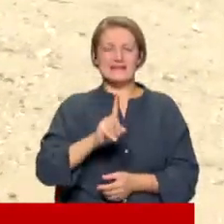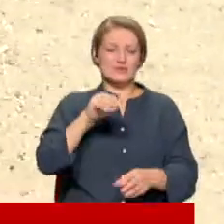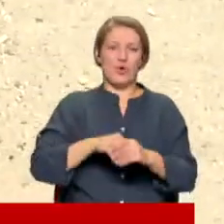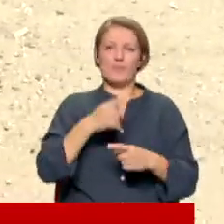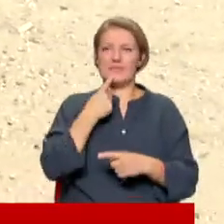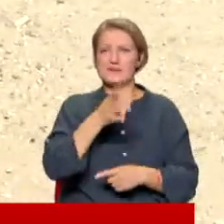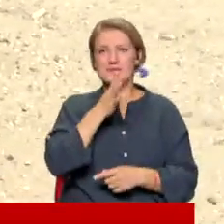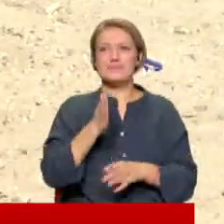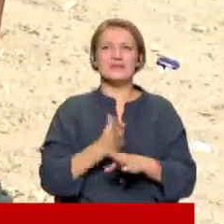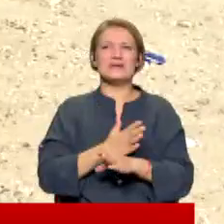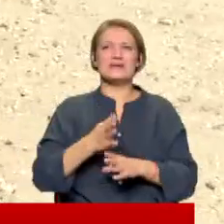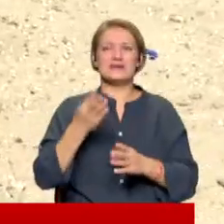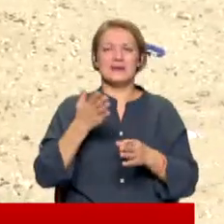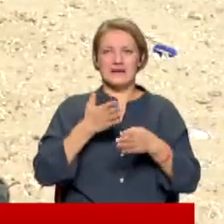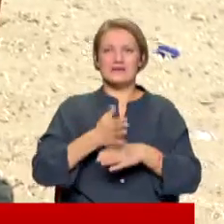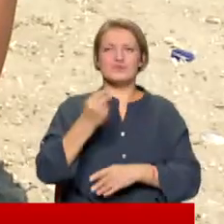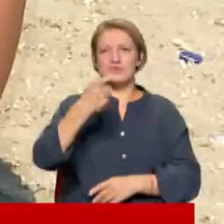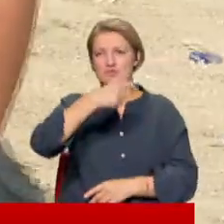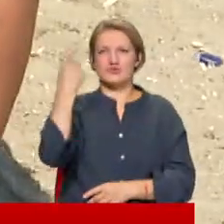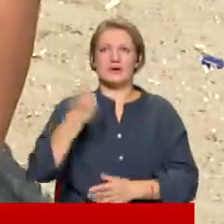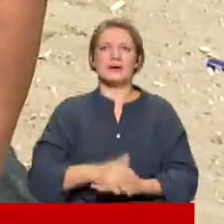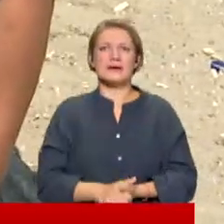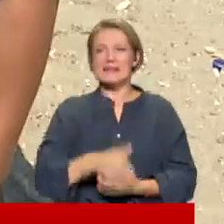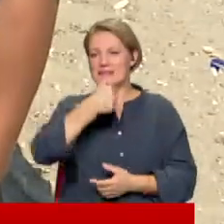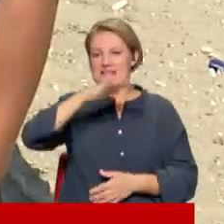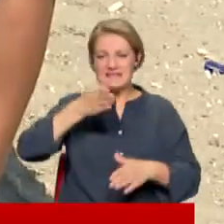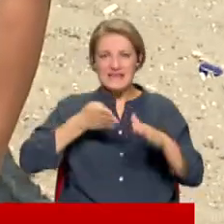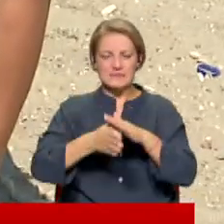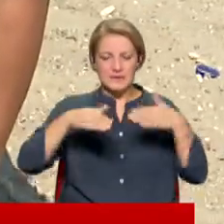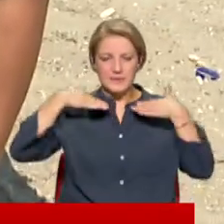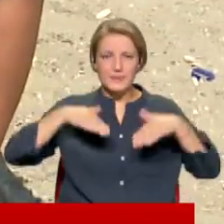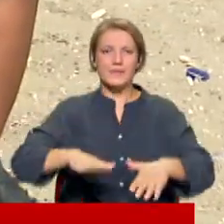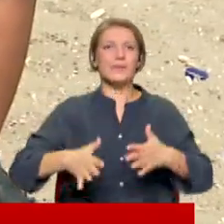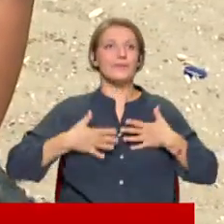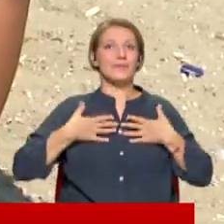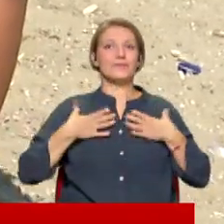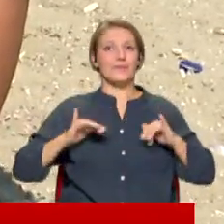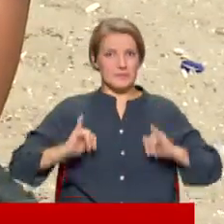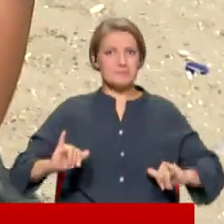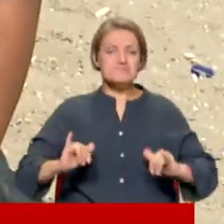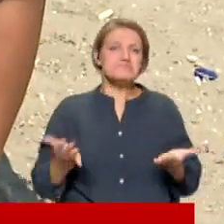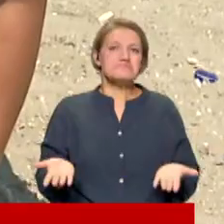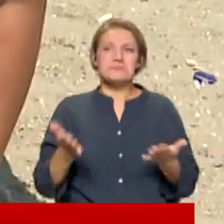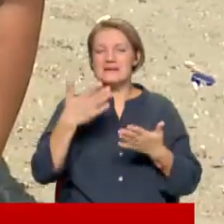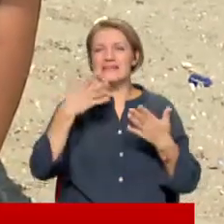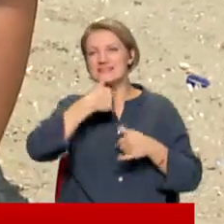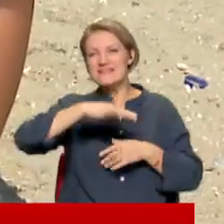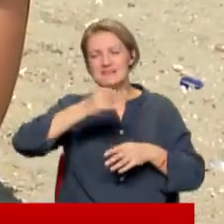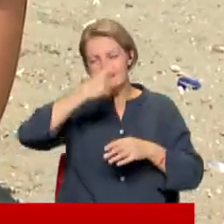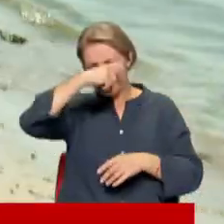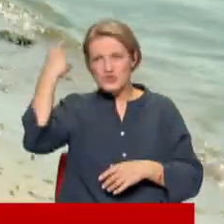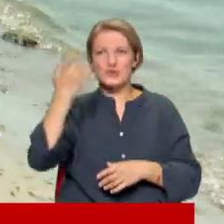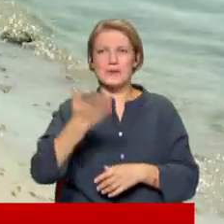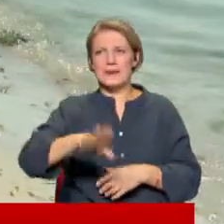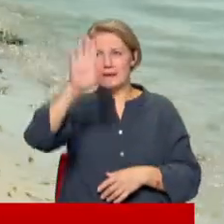diyebilirim Çünkü gerçekten çok sıcak bize girmek serinletmedim Hayır serinletmedi Çünkü denizde gerçekten çok